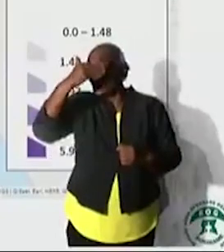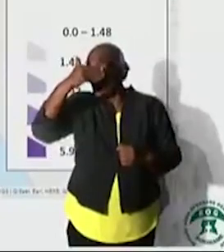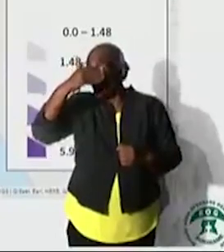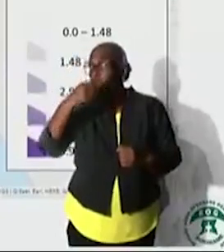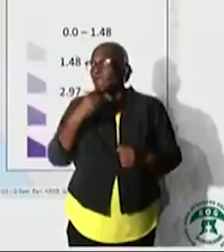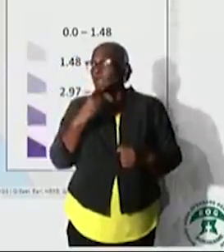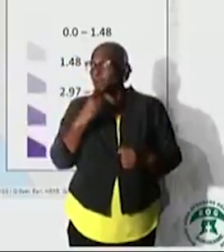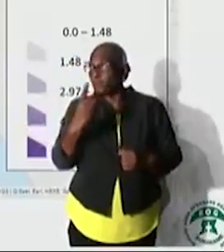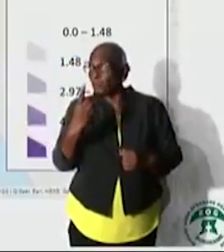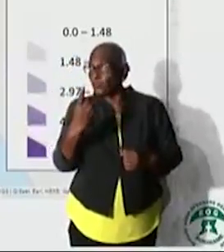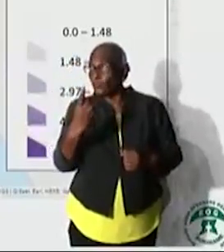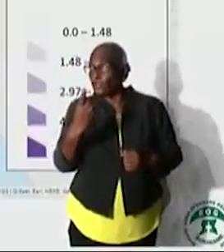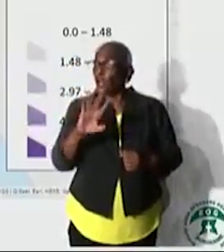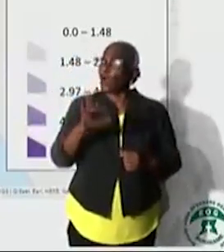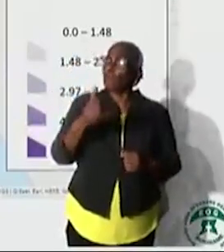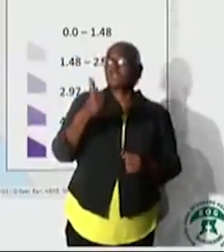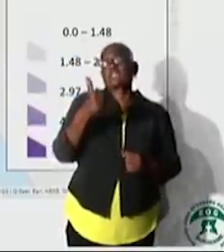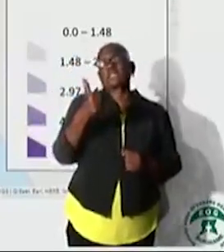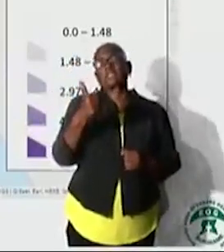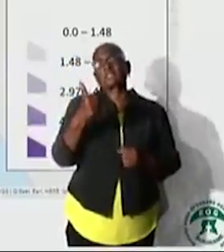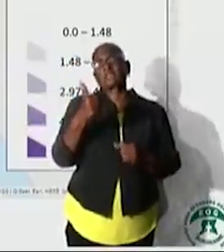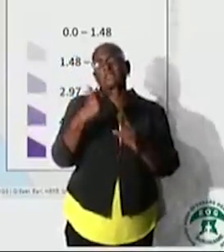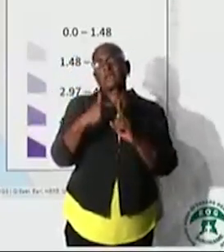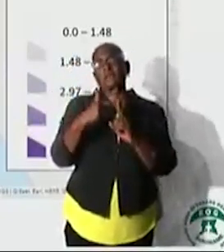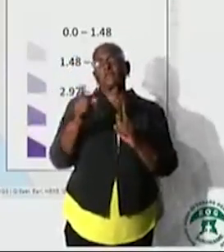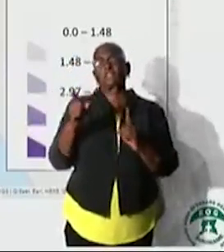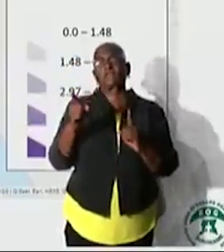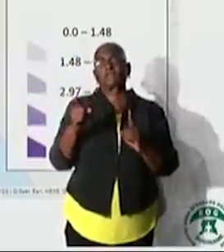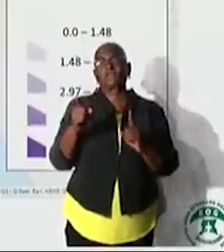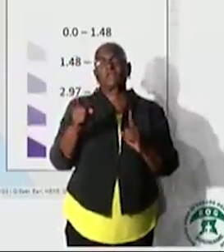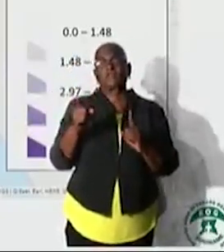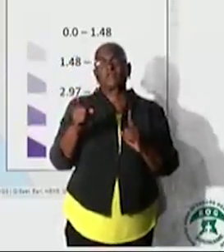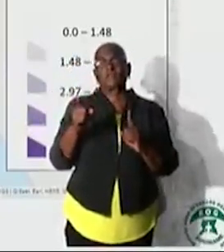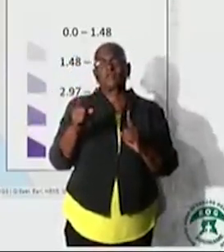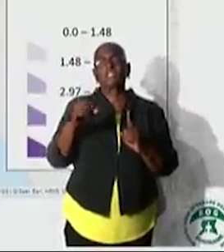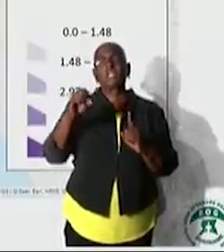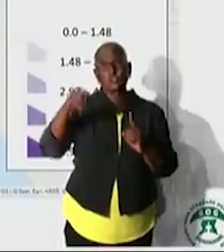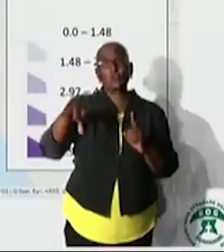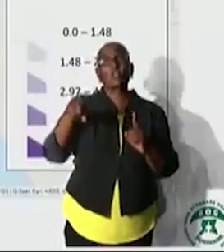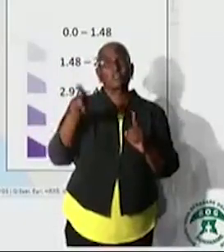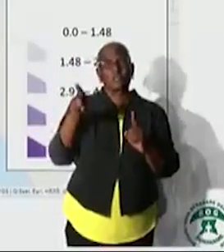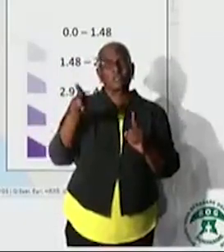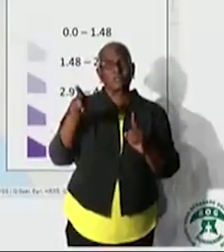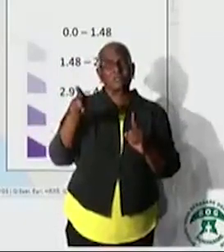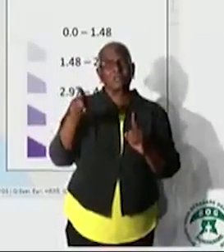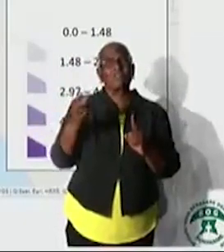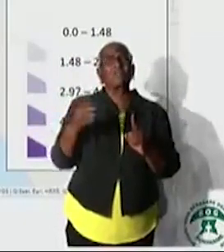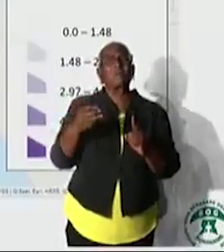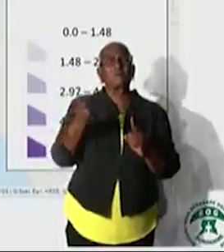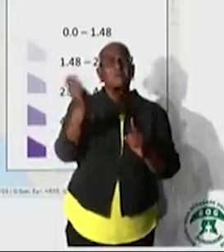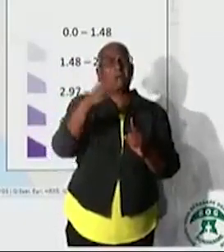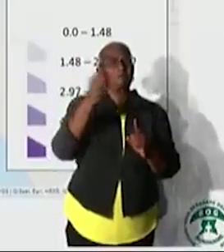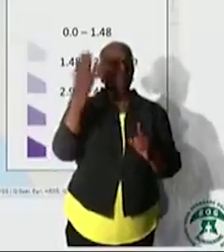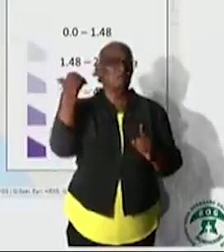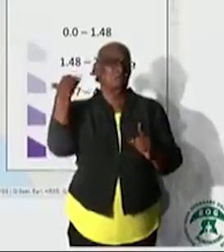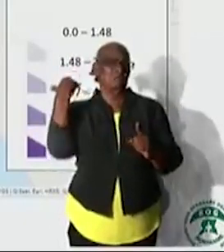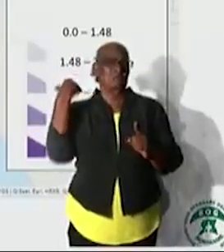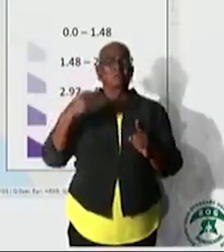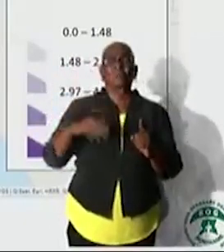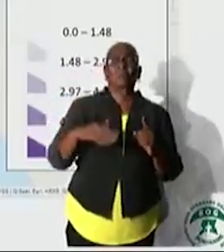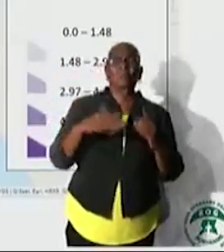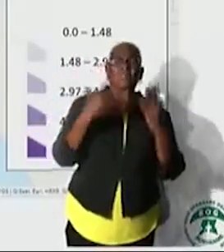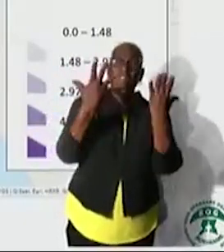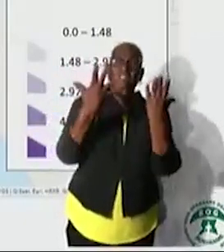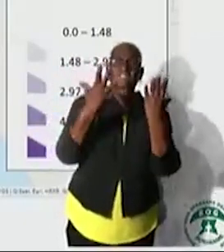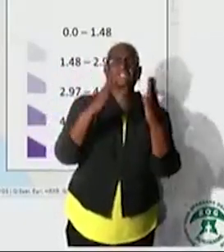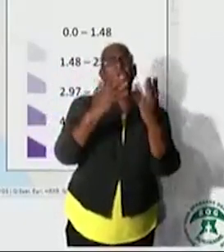er ongeveer 6 cases daar zijn. En die spotmaps van een paar maanden terug hadden we dan daar met tientallen